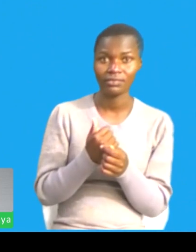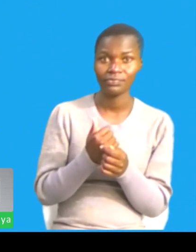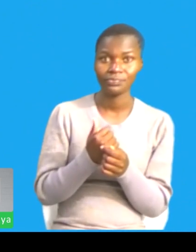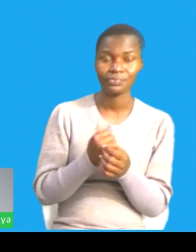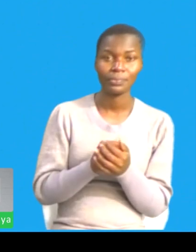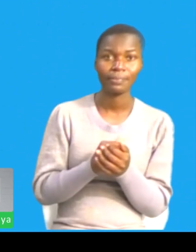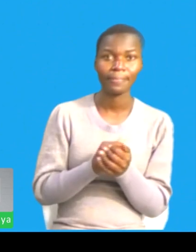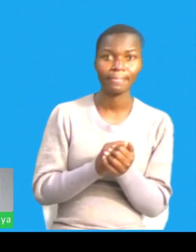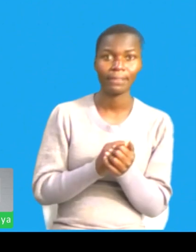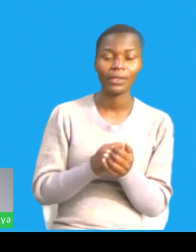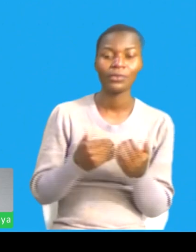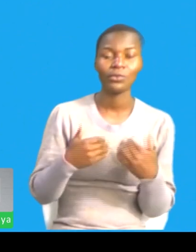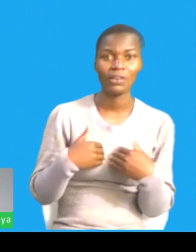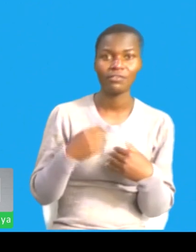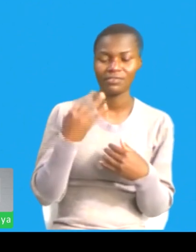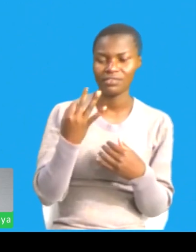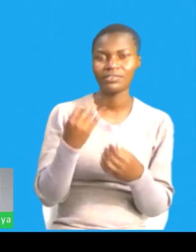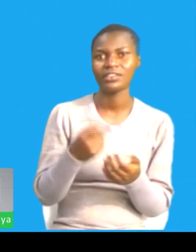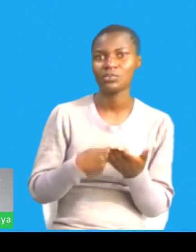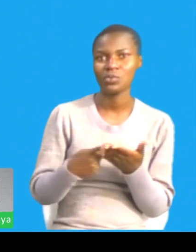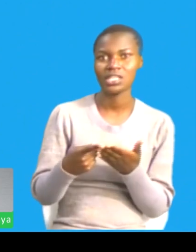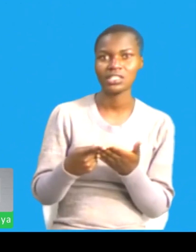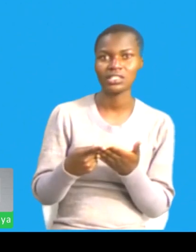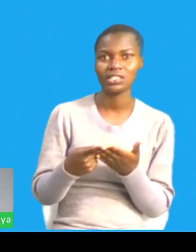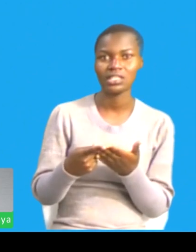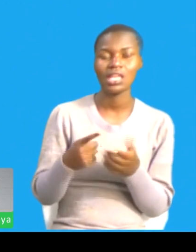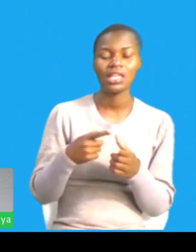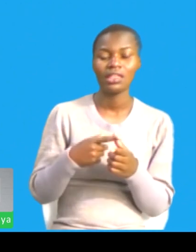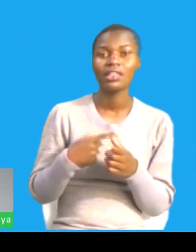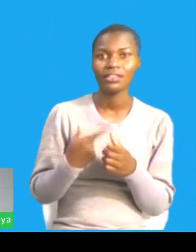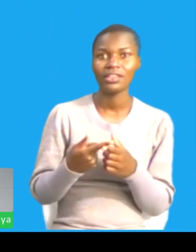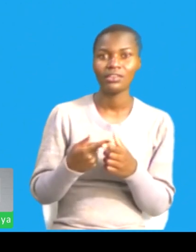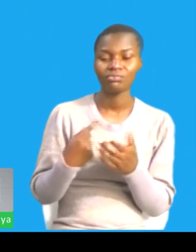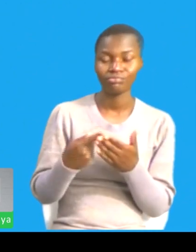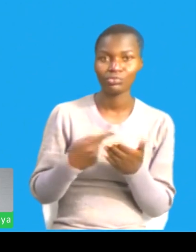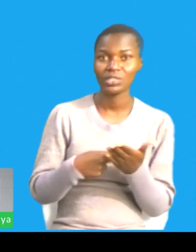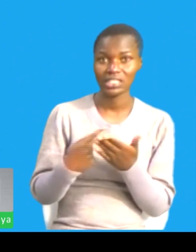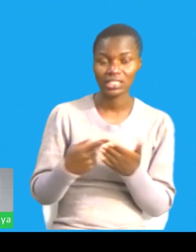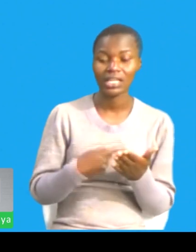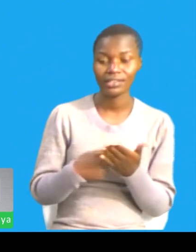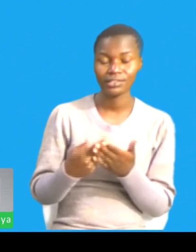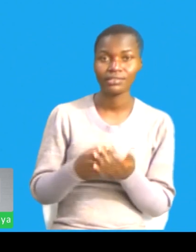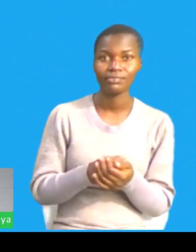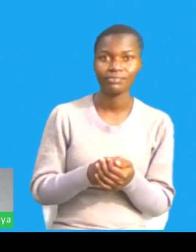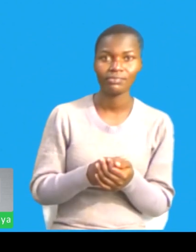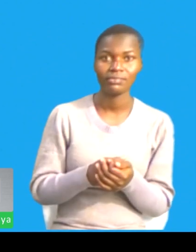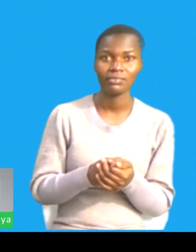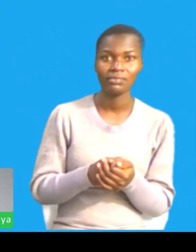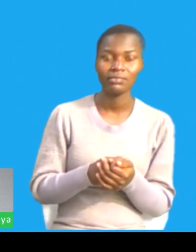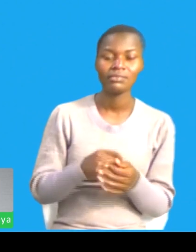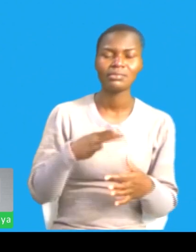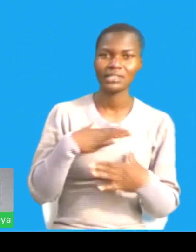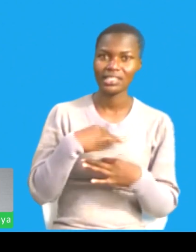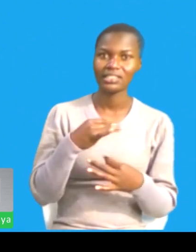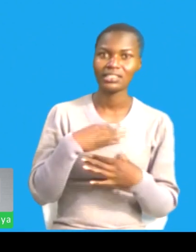weeks after you have received a petition. Yeah. And then we negotiate and you look at it. It's interesting that you're telling me what a Mama Mboga